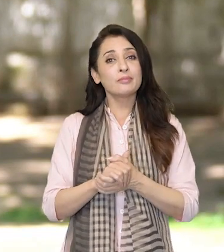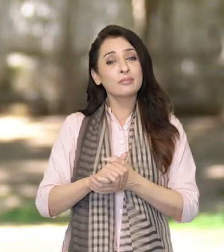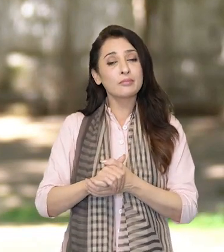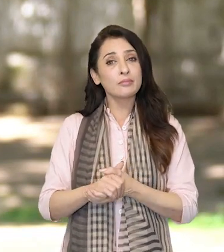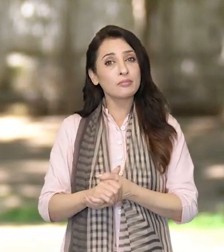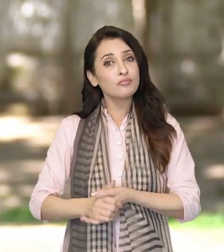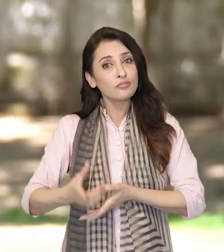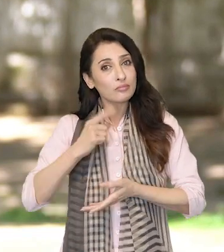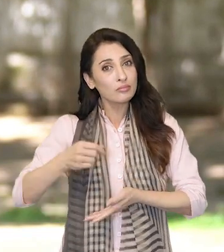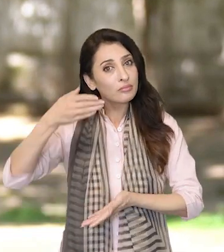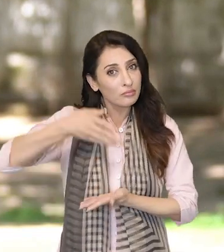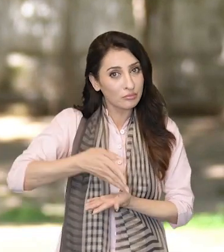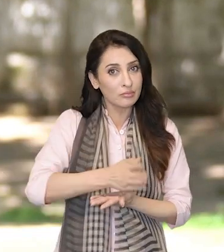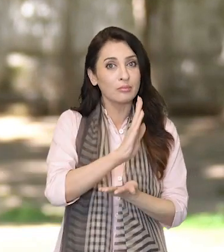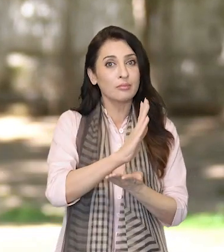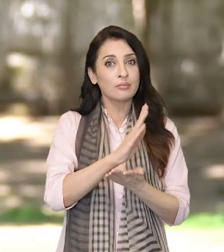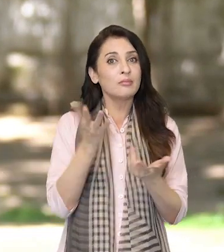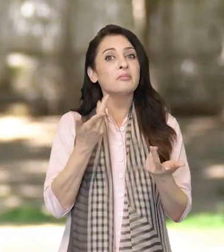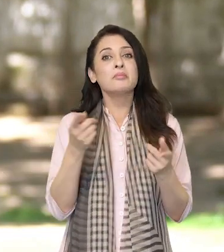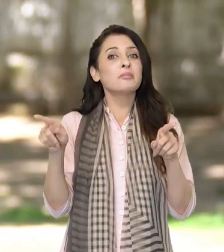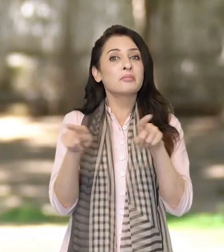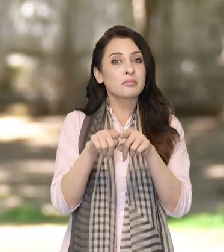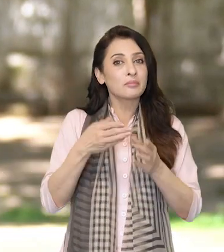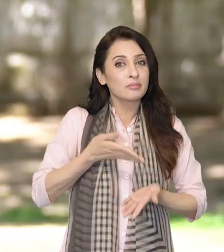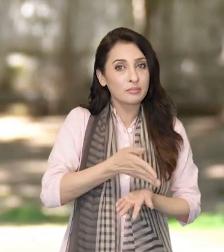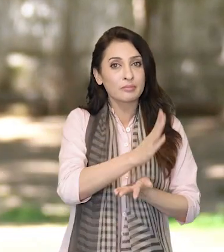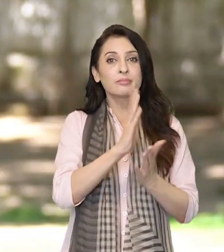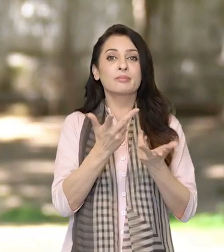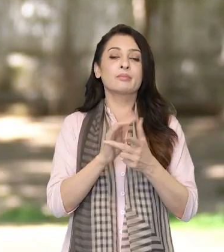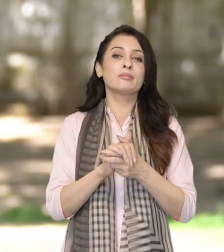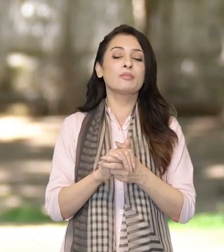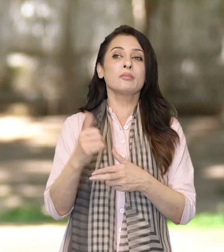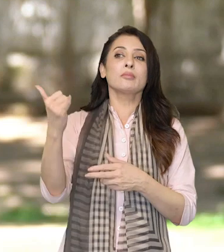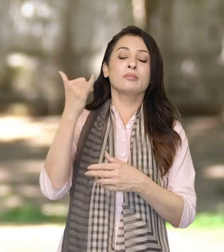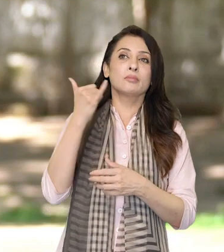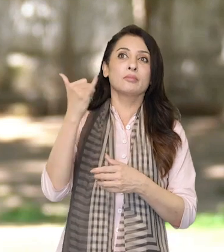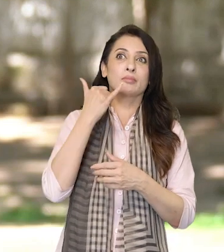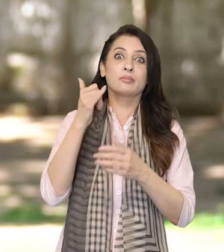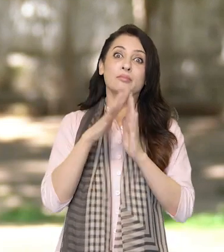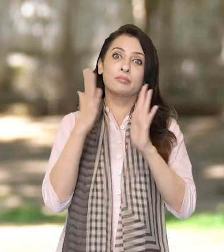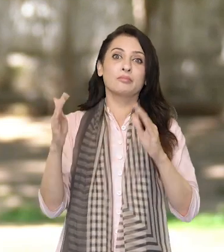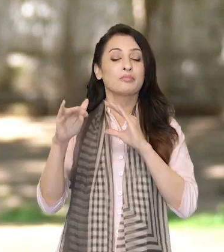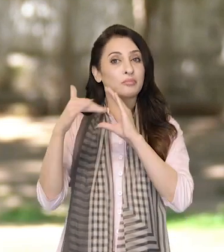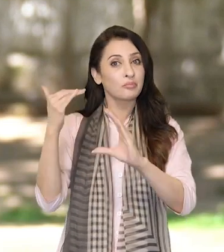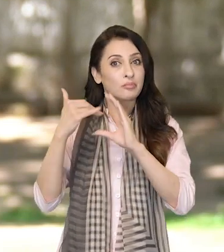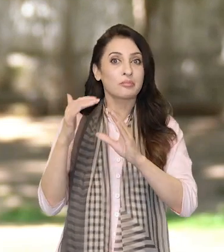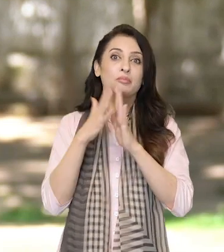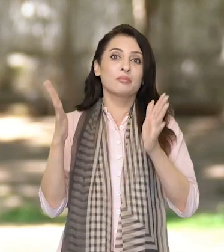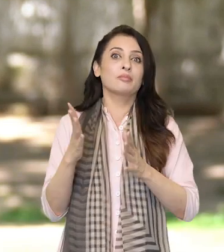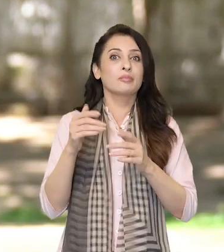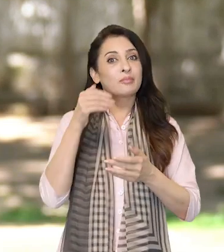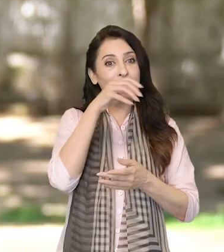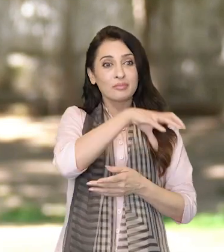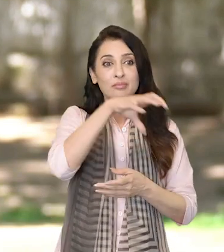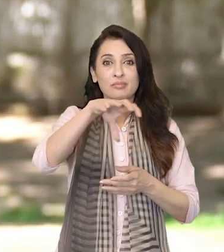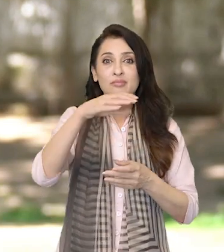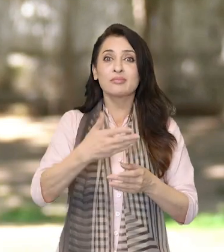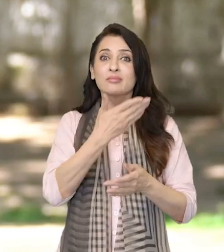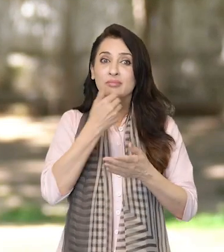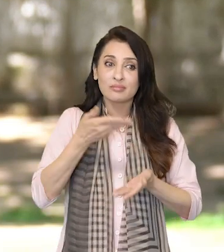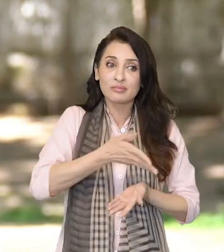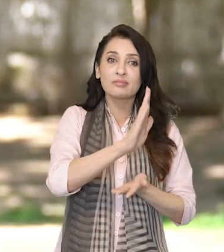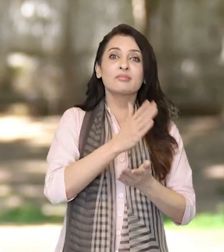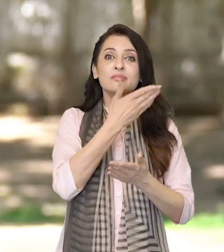अंदाज़ा नहीं था कि वो खुद फ़िज़िकली जाके इन अदारों में कैसे जाएं, किसके साथ जाएं। तो हमें इतने फ़ोन कॉल्स आए, हमें